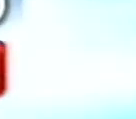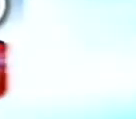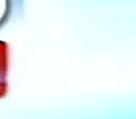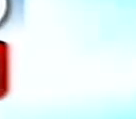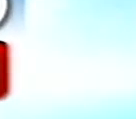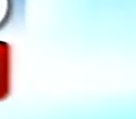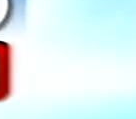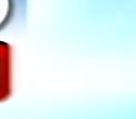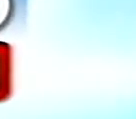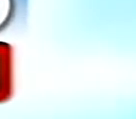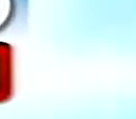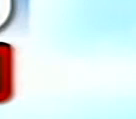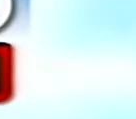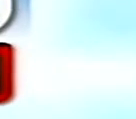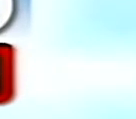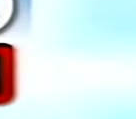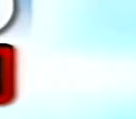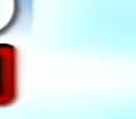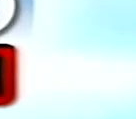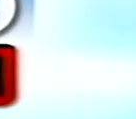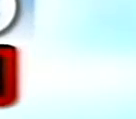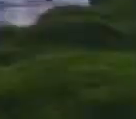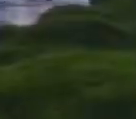ร้อยมือสร้างม